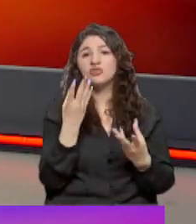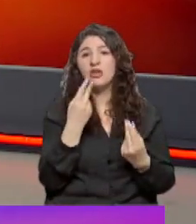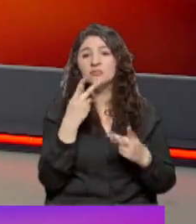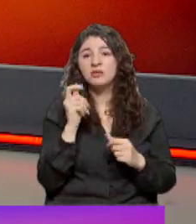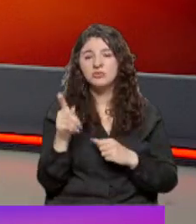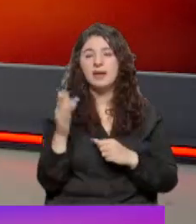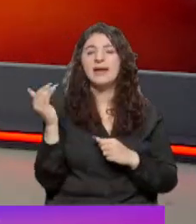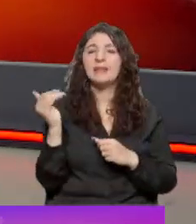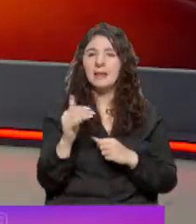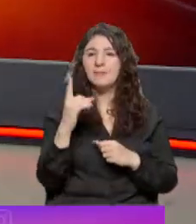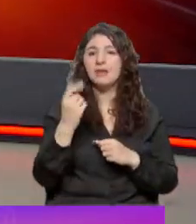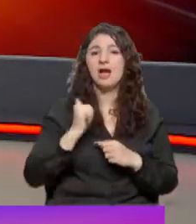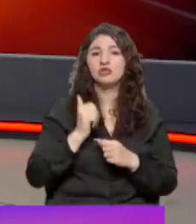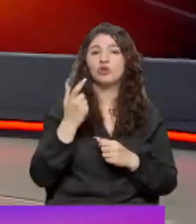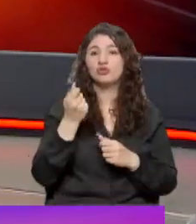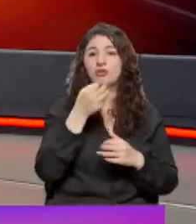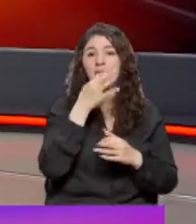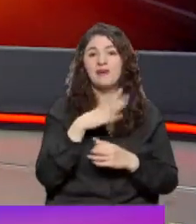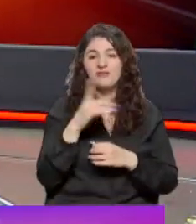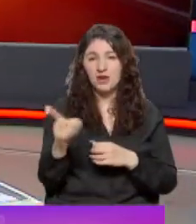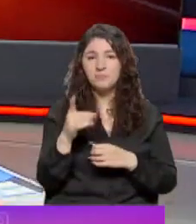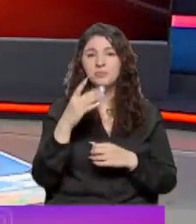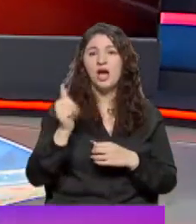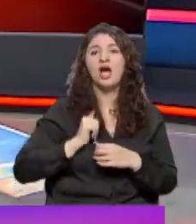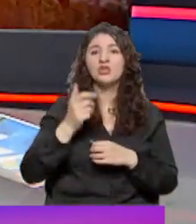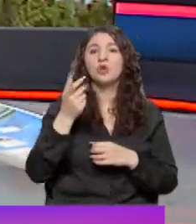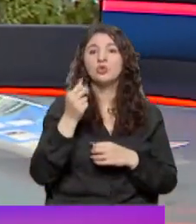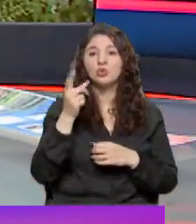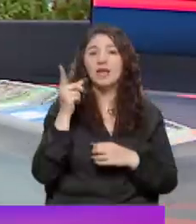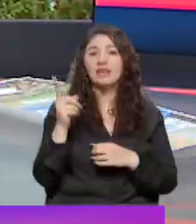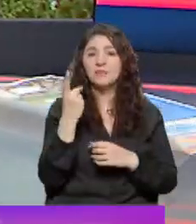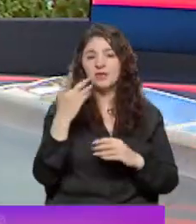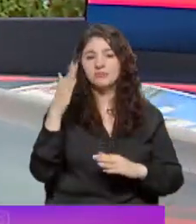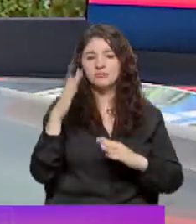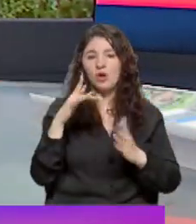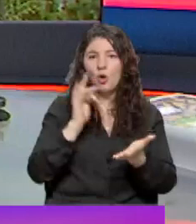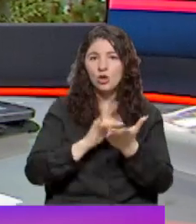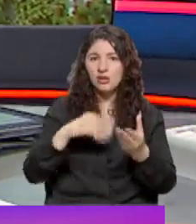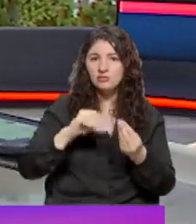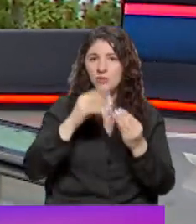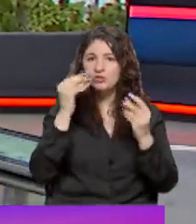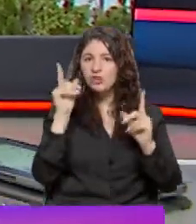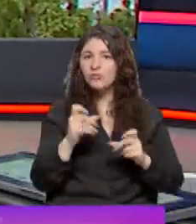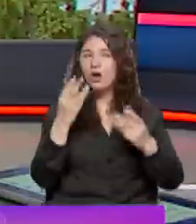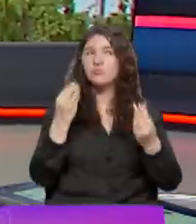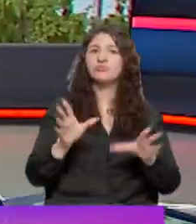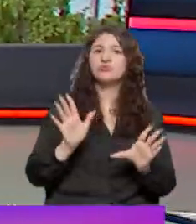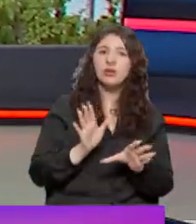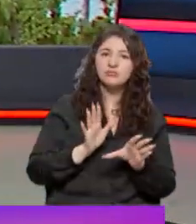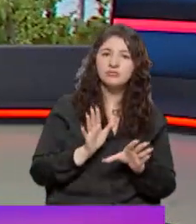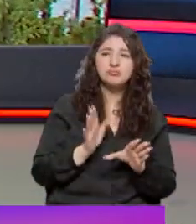olarak açıklayacak gelelim bir askeri ücret haberine asgari ücrette bir ara zam olacak mı olmayacak